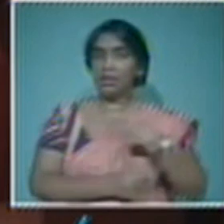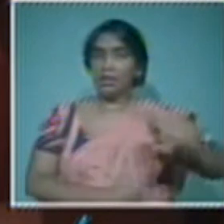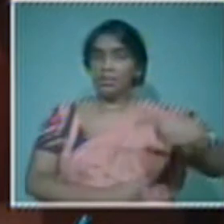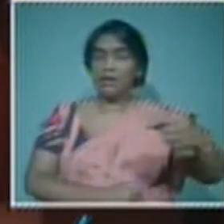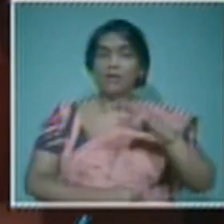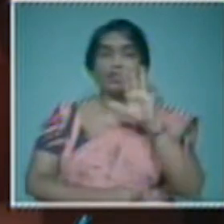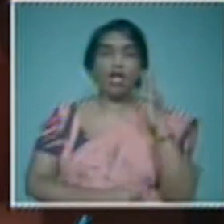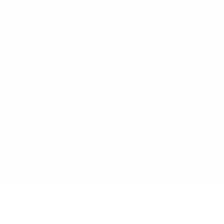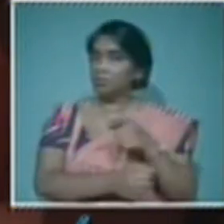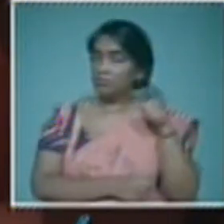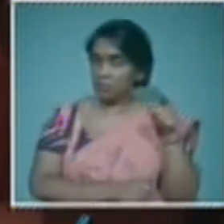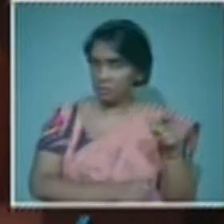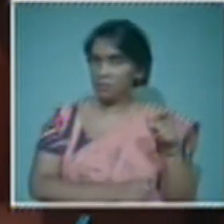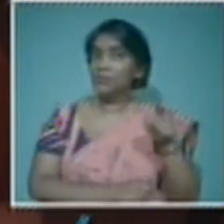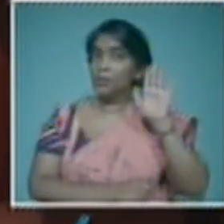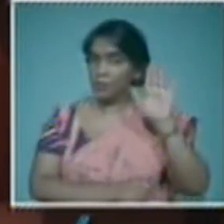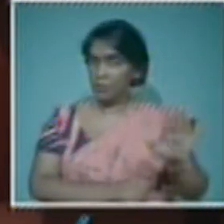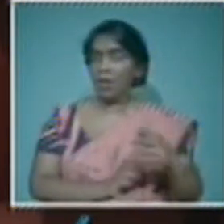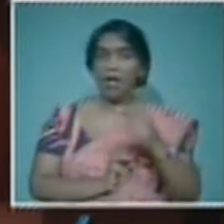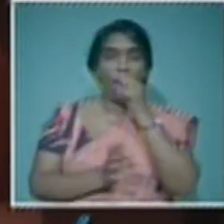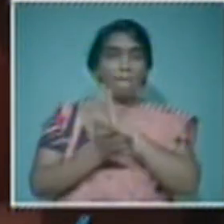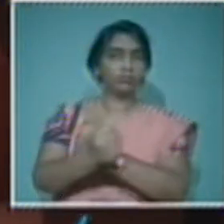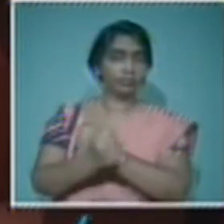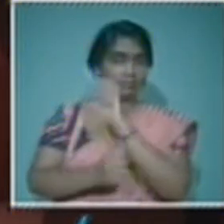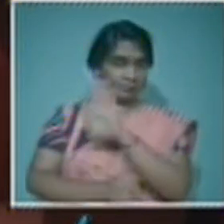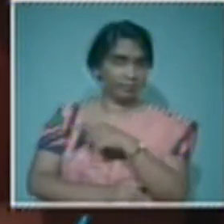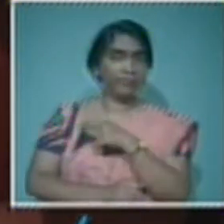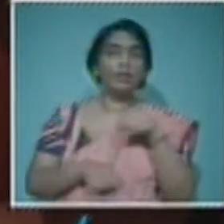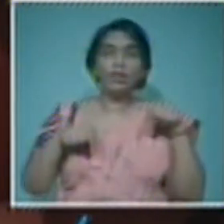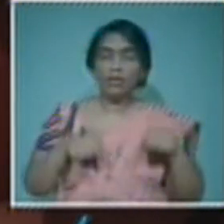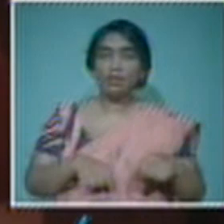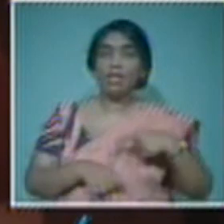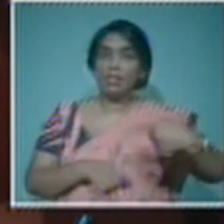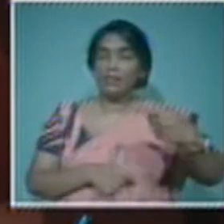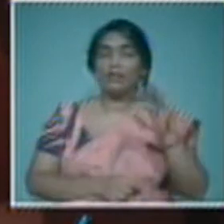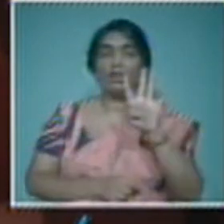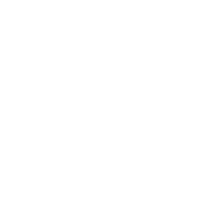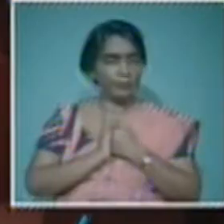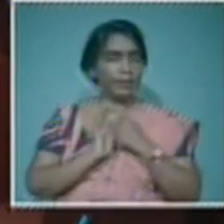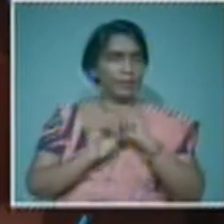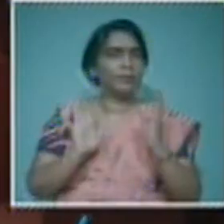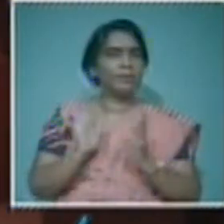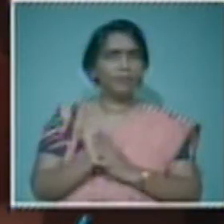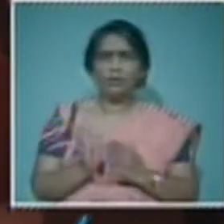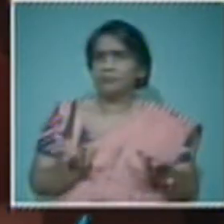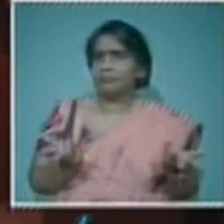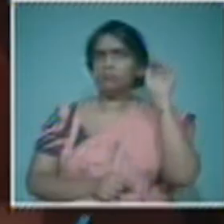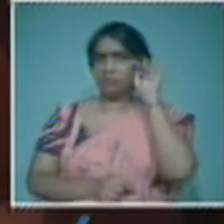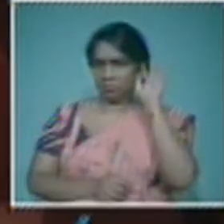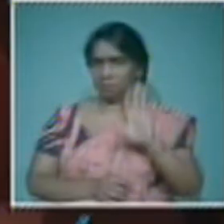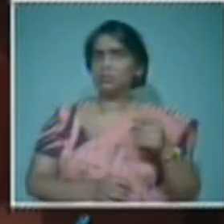90ේ රැඳුම් නියෝග යටතේ ඒ අයව තංගල්ලි සිරගත කළා තියෙනවා. දැනට දින 48කට වැඩි ප්‍රමාණයක්. මොකද්ද මේ අය කරපු